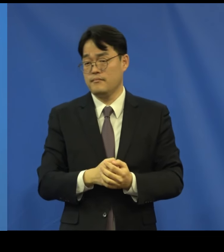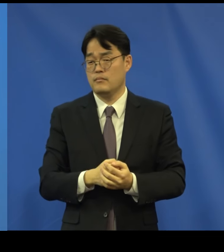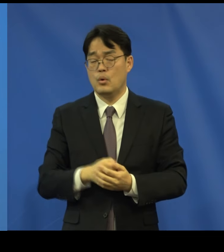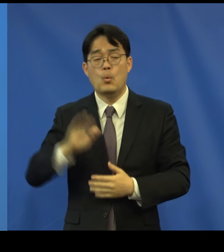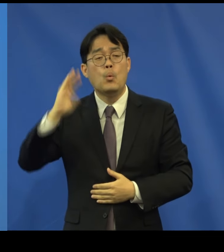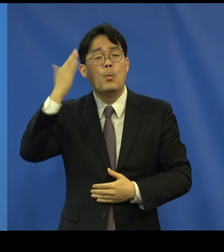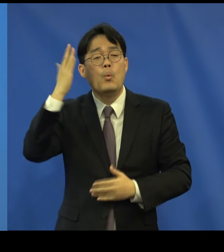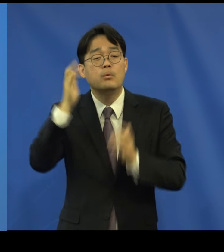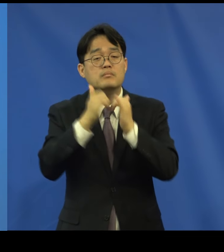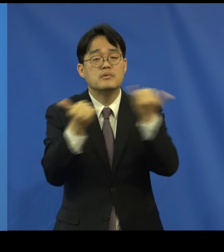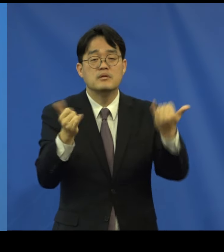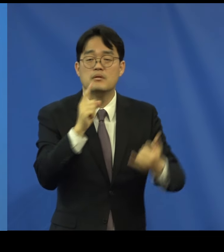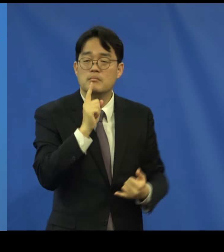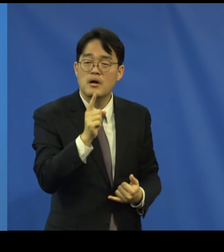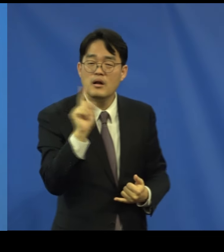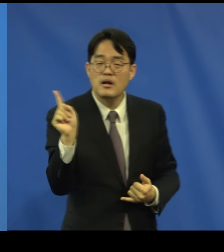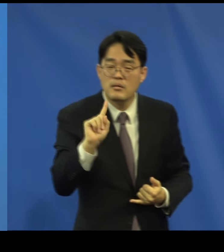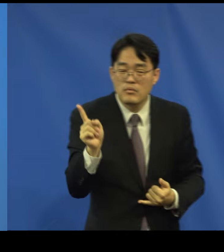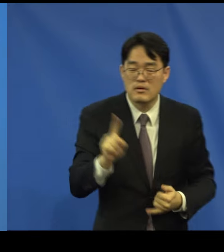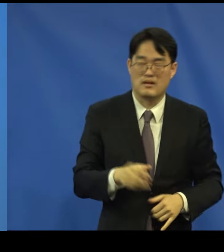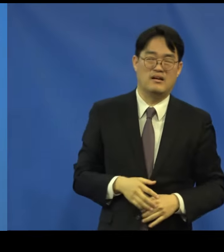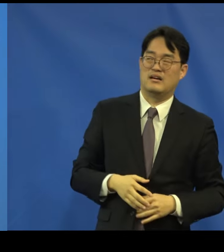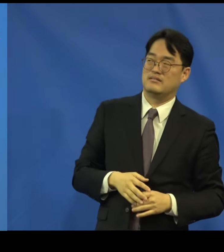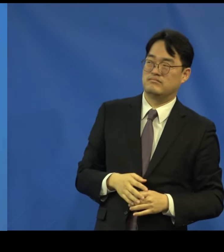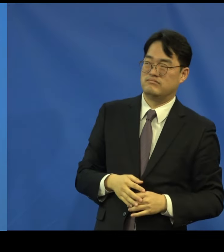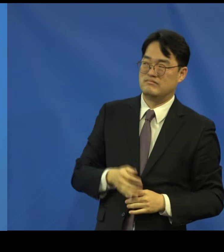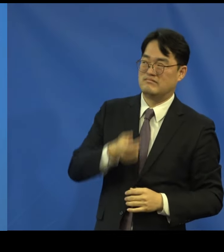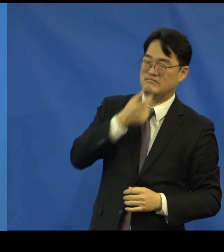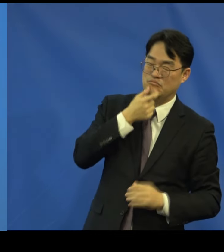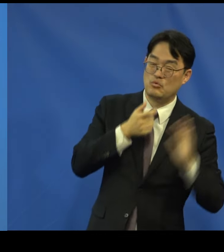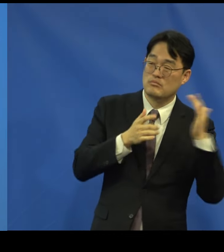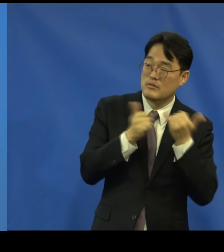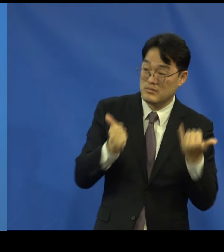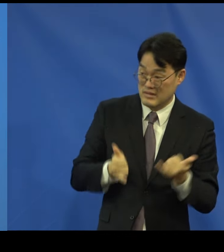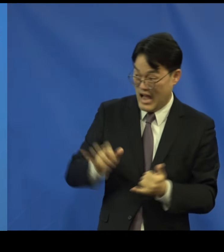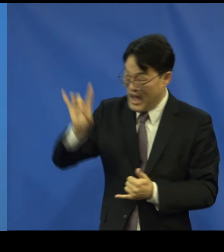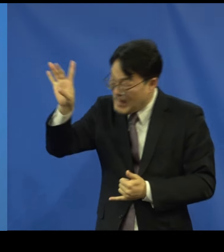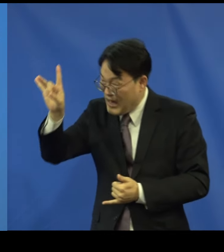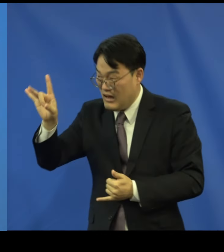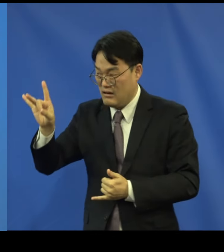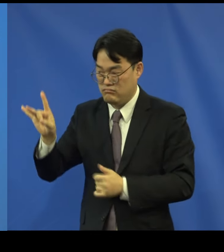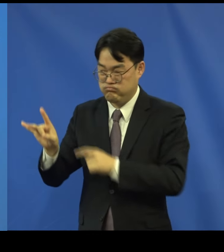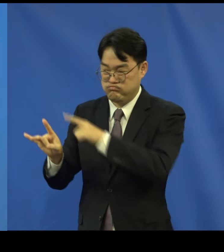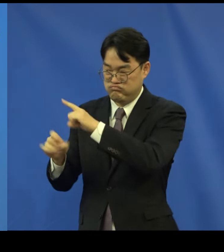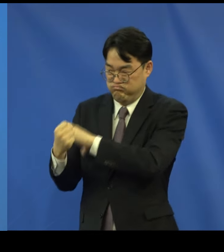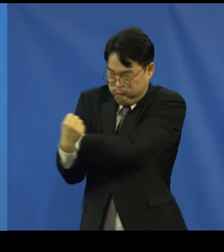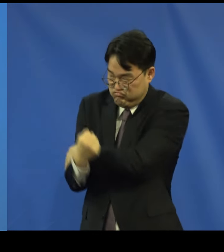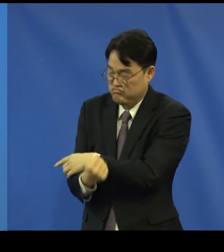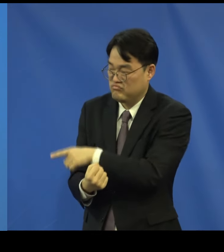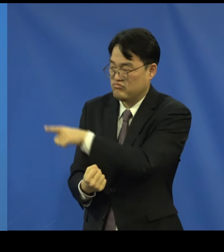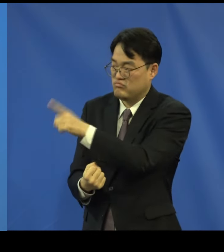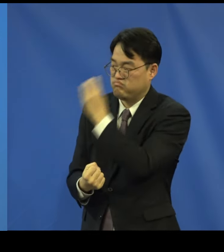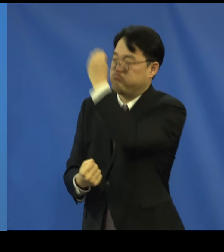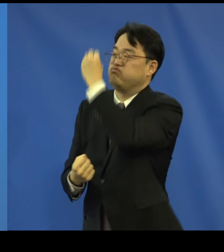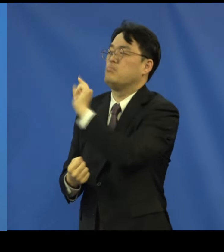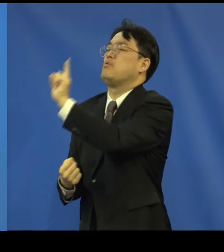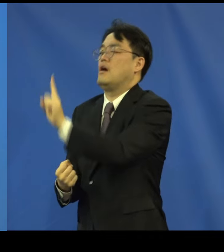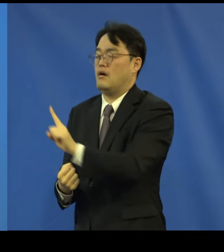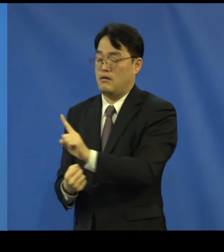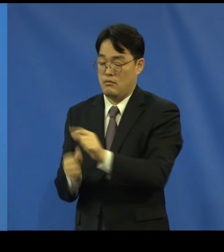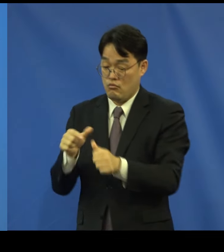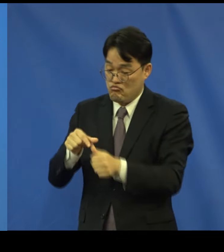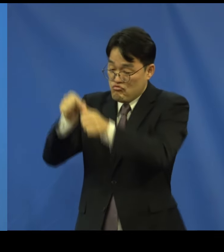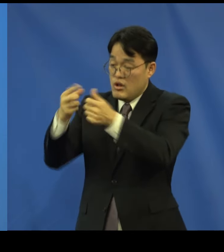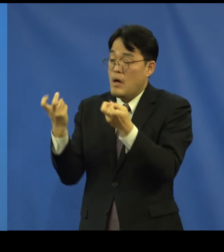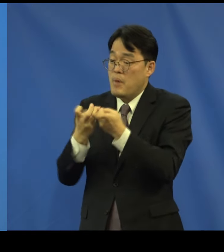혼합주의들이 널리 퍼져 있습니다. 현대인들은 이런 구조를 별로 안 좋아해요. 구원의 길은 다양하지, 여러 갈래가